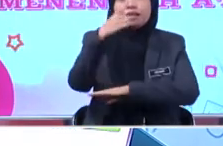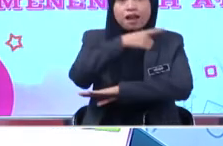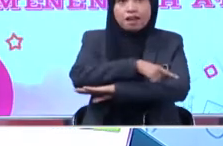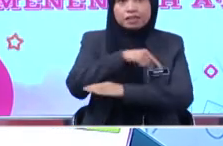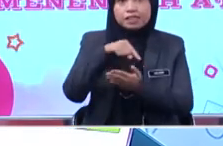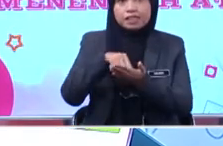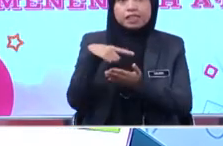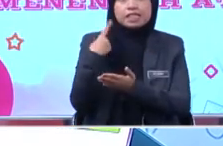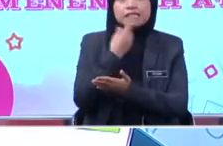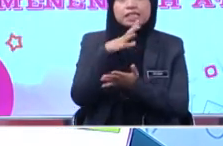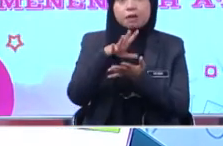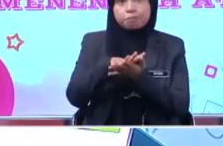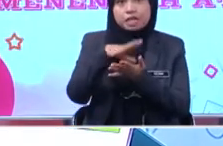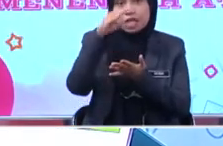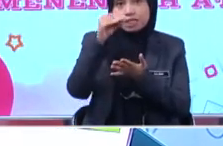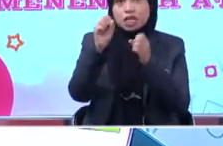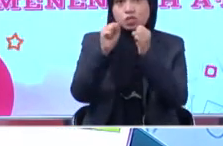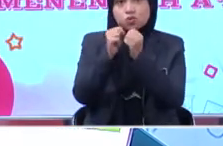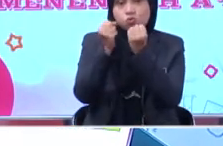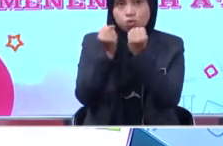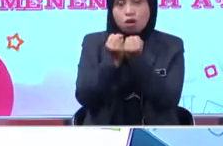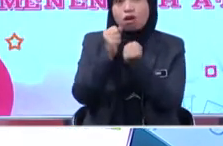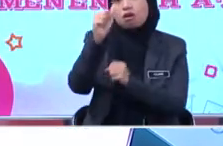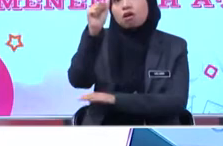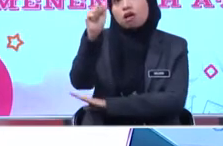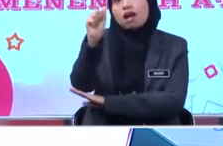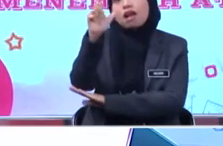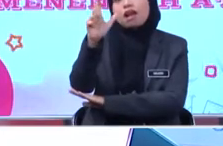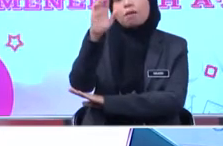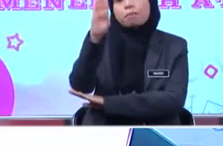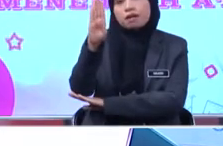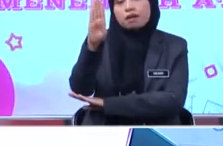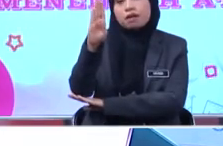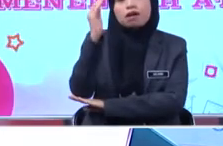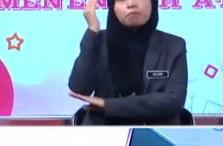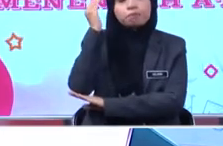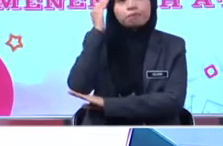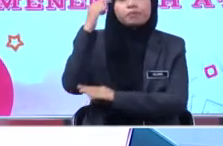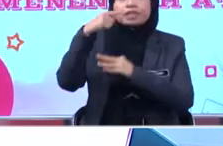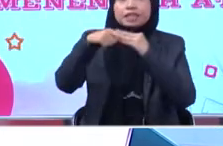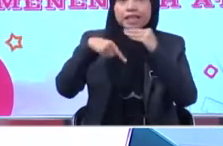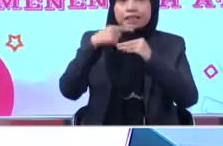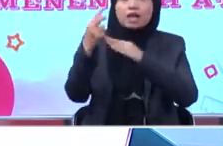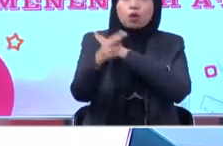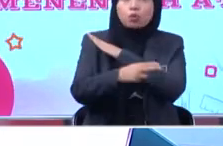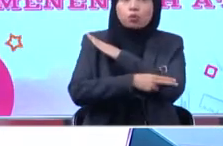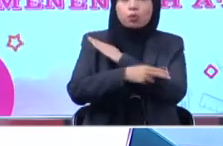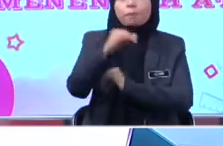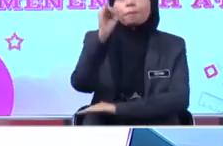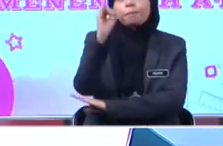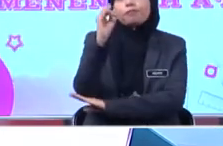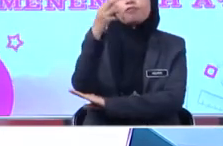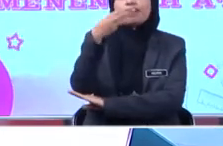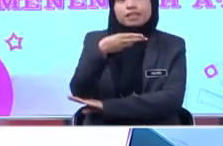berkenaan dengan asroh Baqarah ayat 284 mengetahui tentang hukum ikhfa Haqiqi